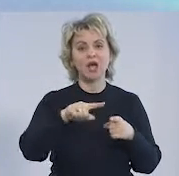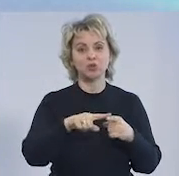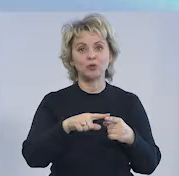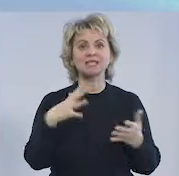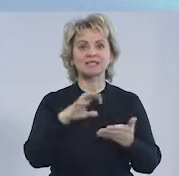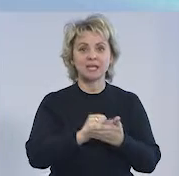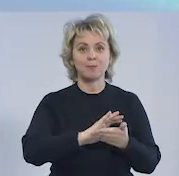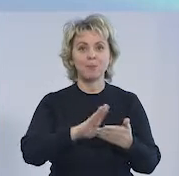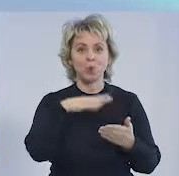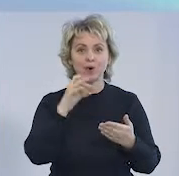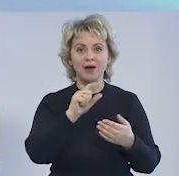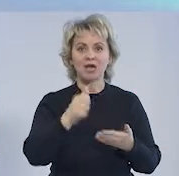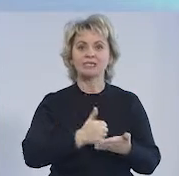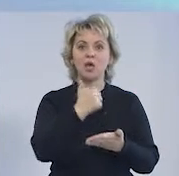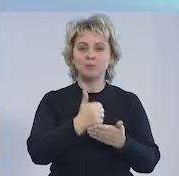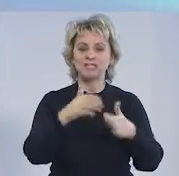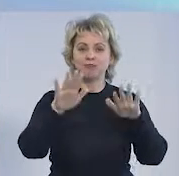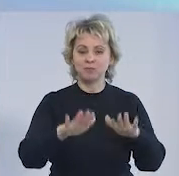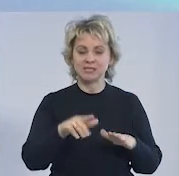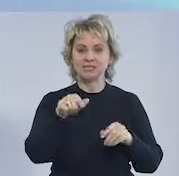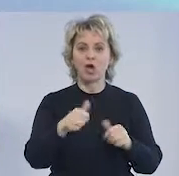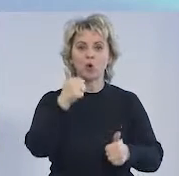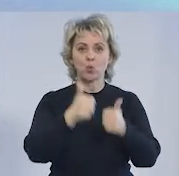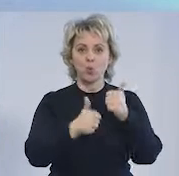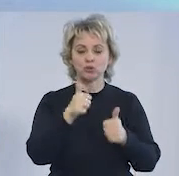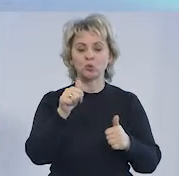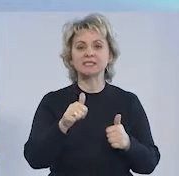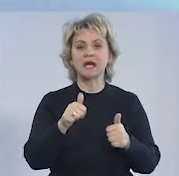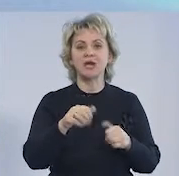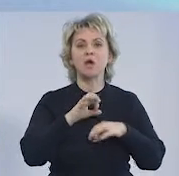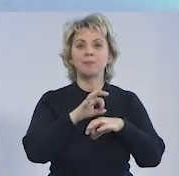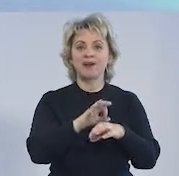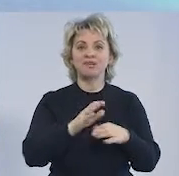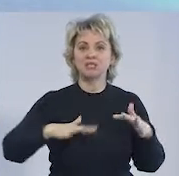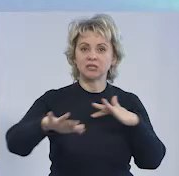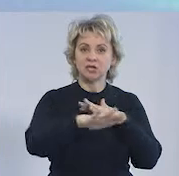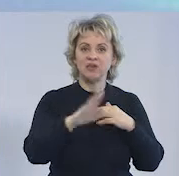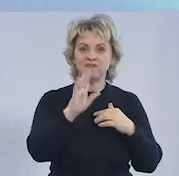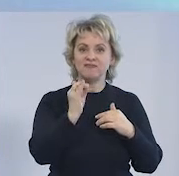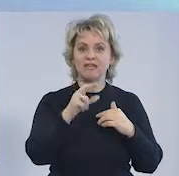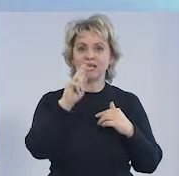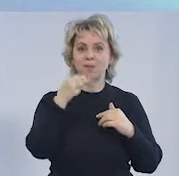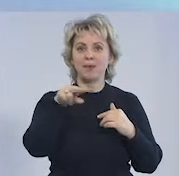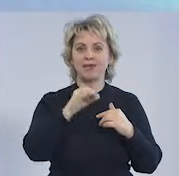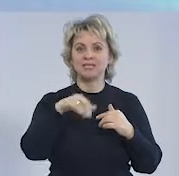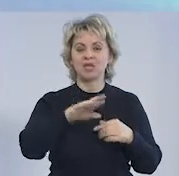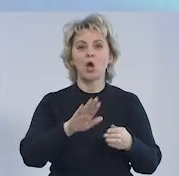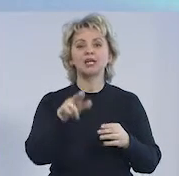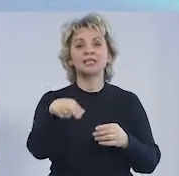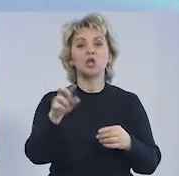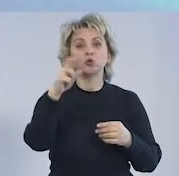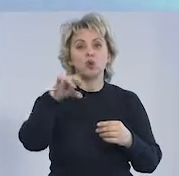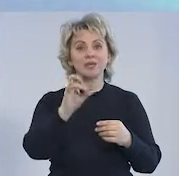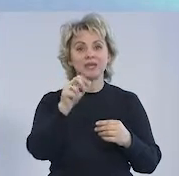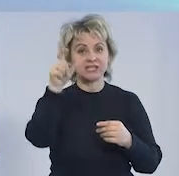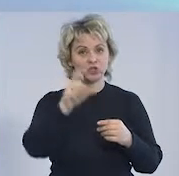которые занимали неоднократно призовые места в конкурсах, проводимых на площадке Википедия. Это библиотекарь из